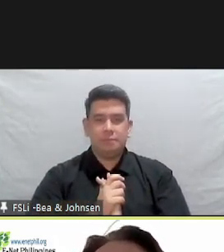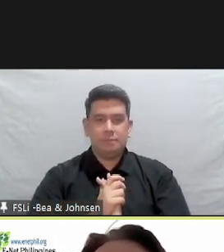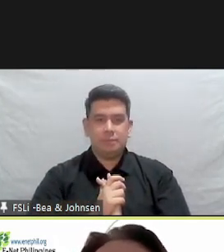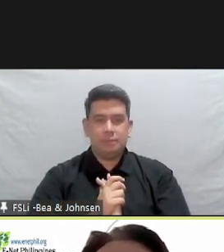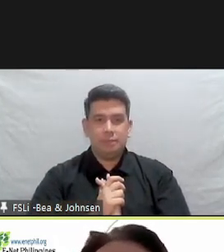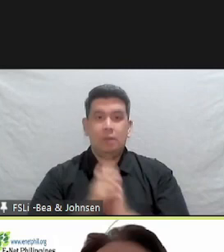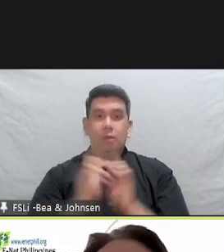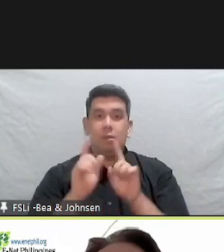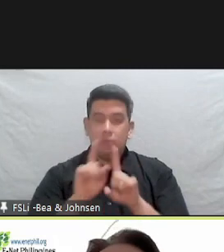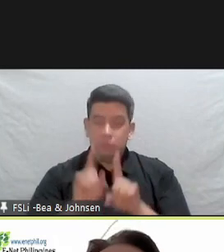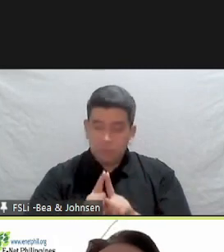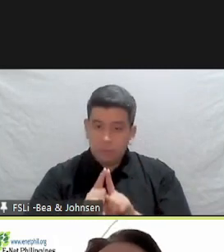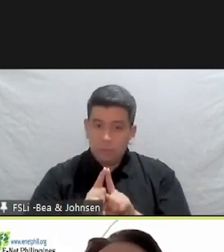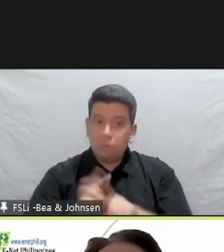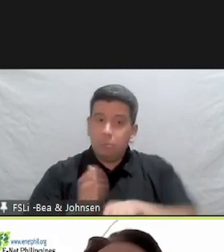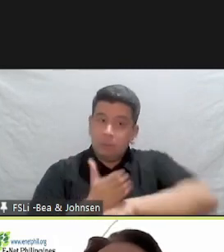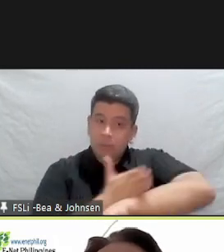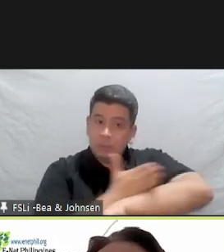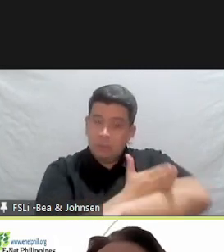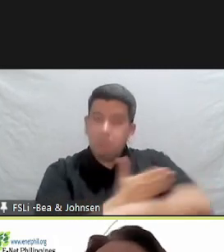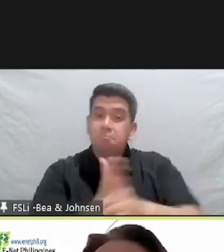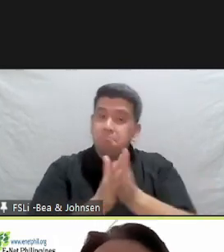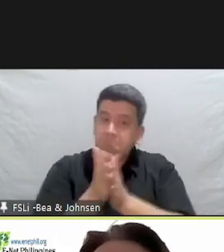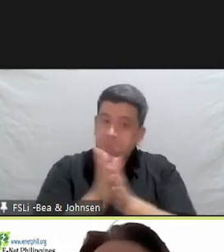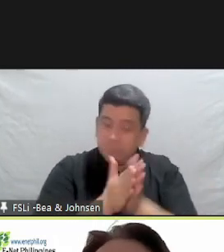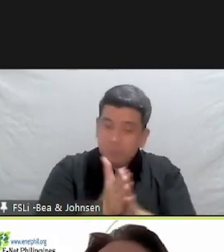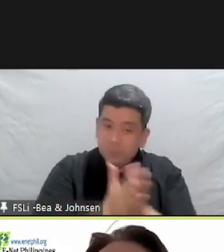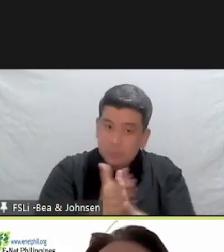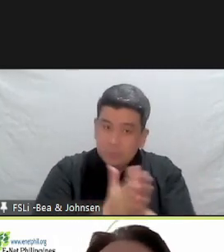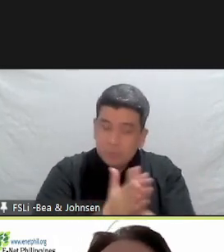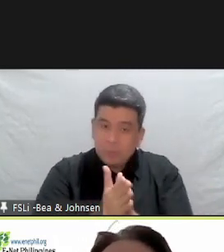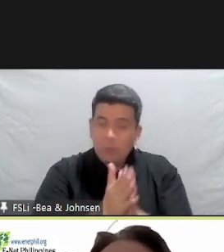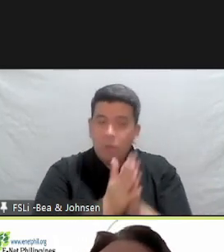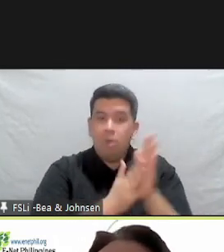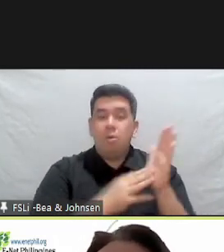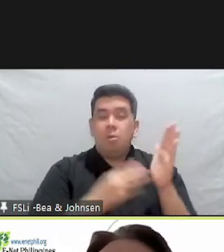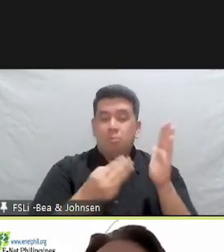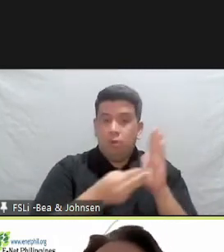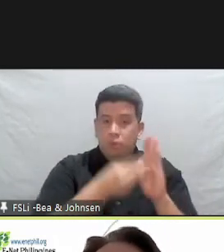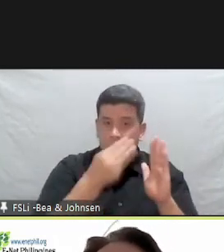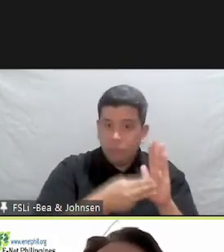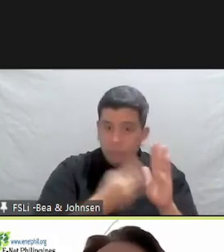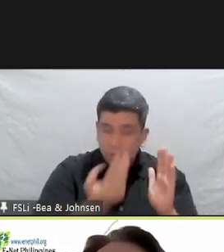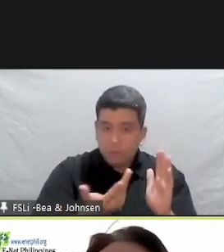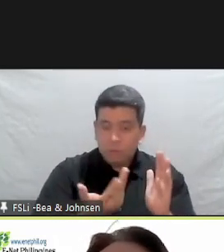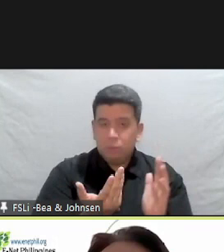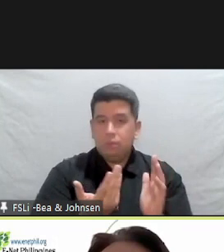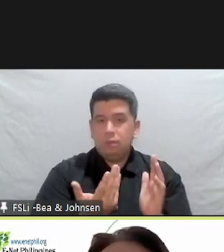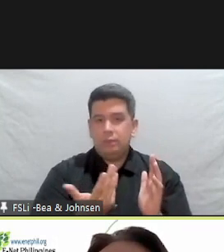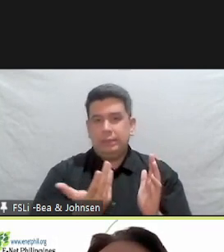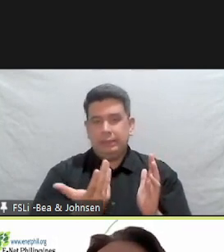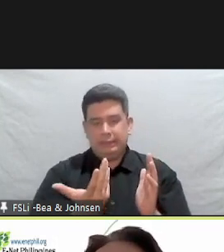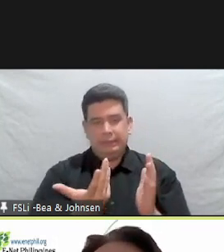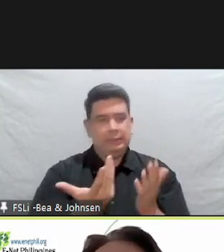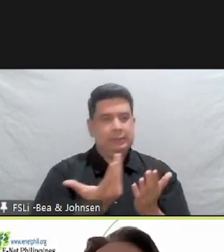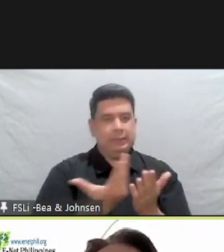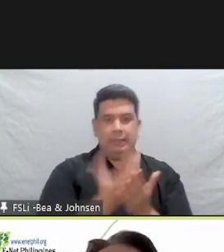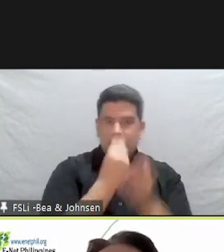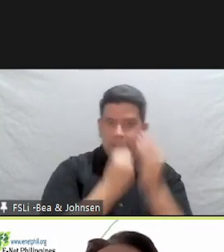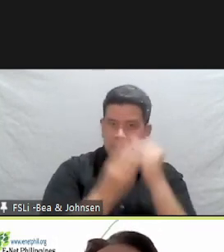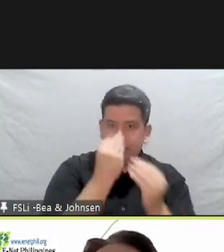sa pagpapaunlad at pagsasagawa ng mga modules at learning materials para sa